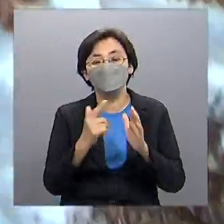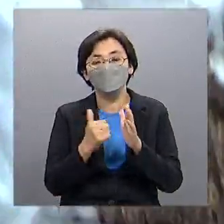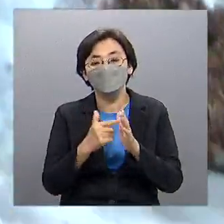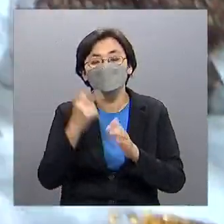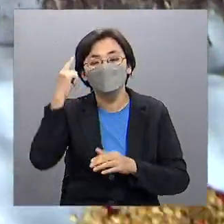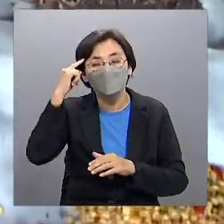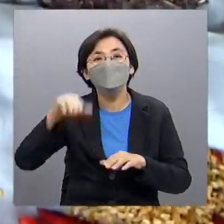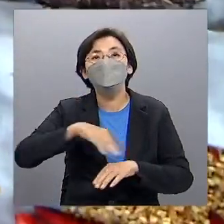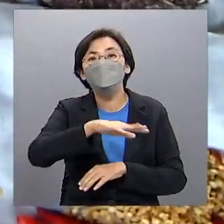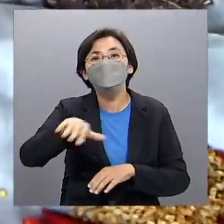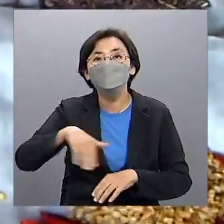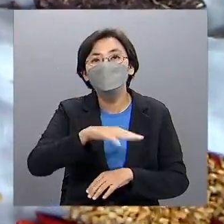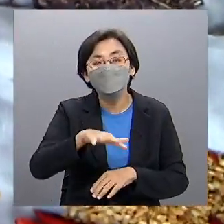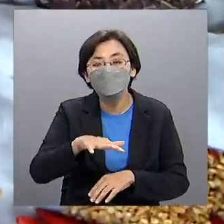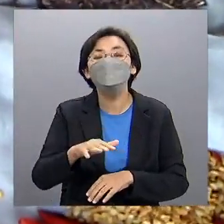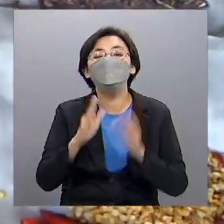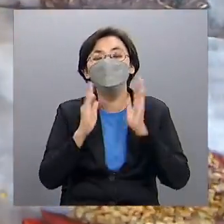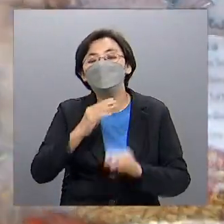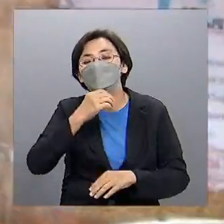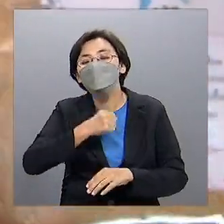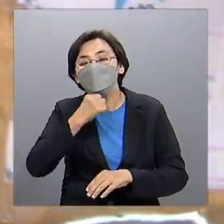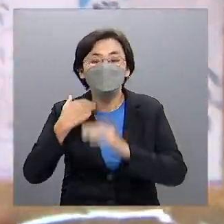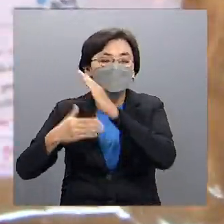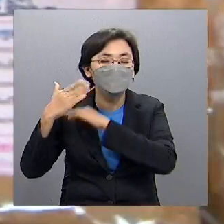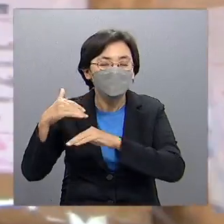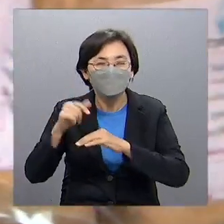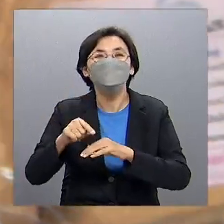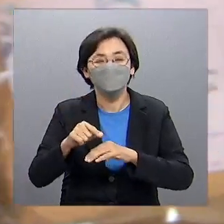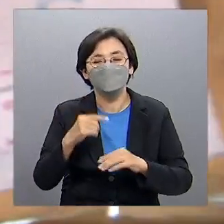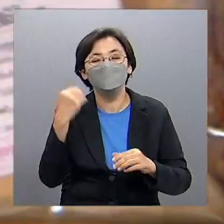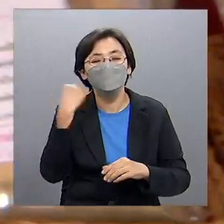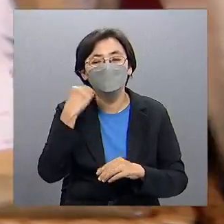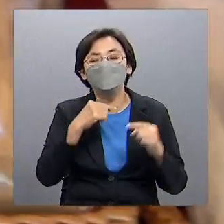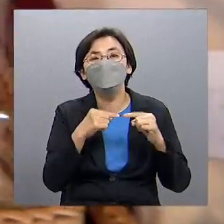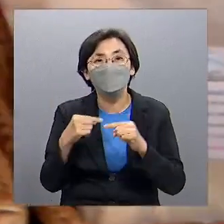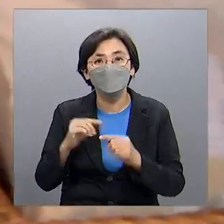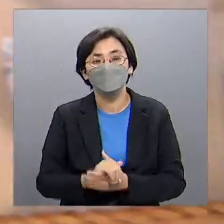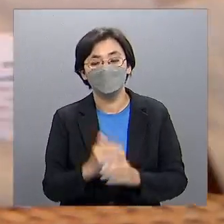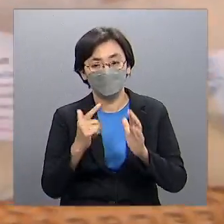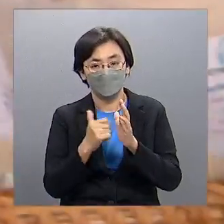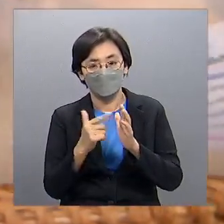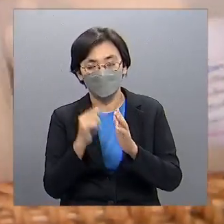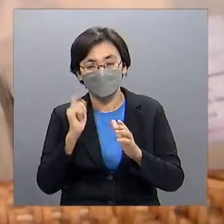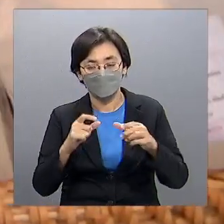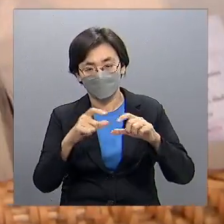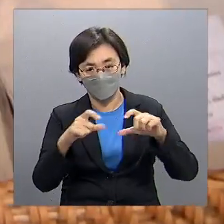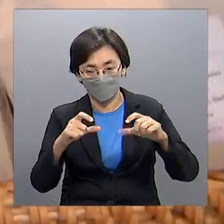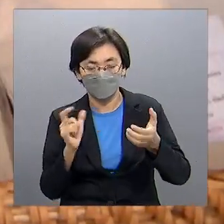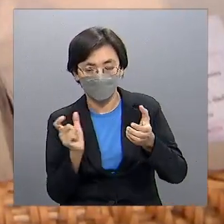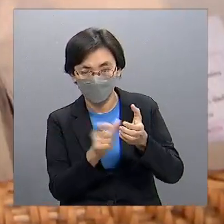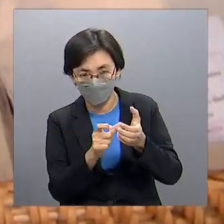ความรู้จากบรรพบุรุษอย่างเงี้ยไม่อันตรายแต่ถ้าเกิดว่าเป็นตัวยาแล้วเนี่ยอยากจะให้ใช้ตัวยาที่มีฉลากแน่นอนขายอยู่ตามร้านมี